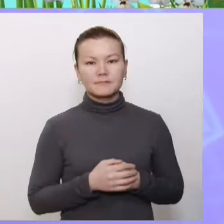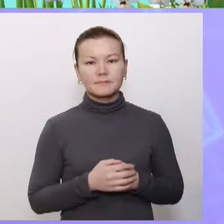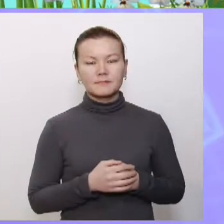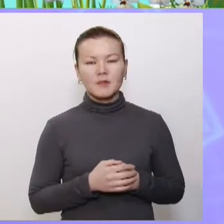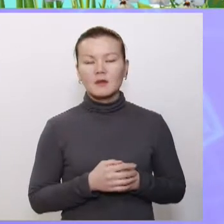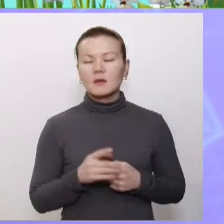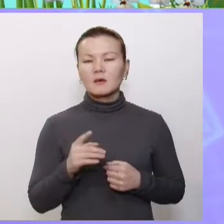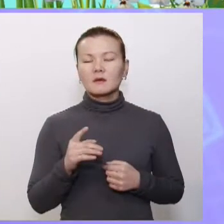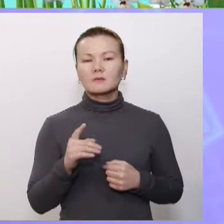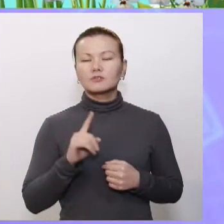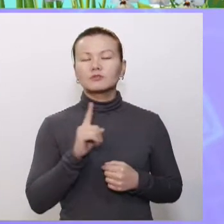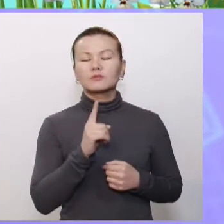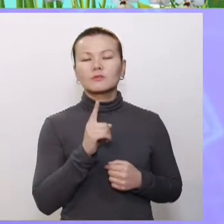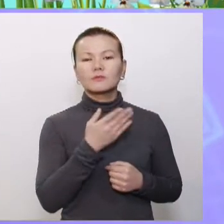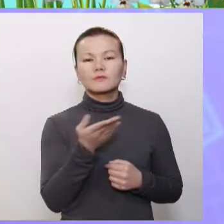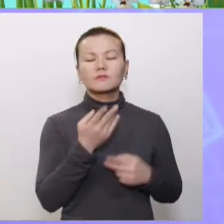Эмнелерди көрүп турасыңар?